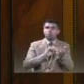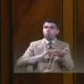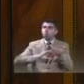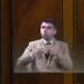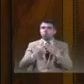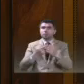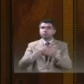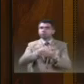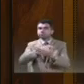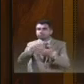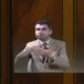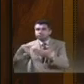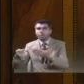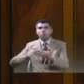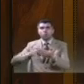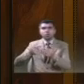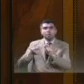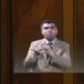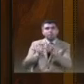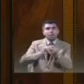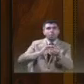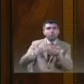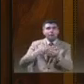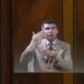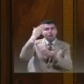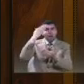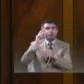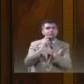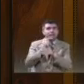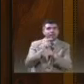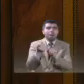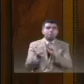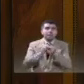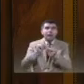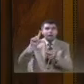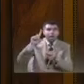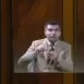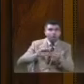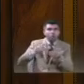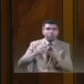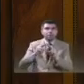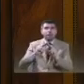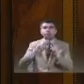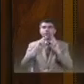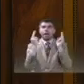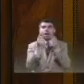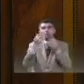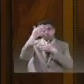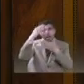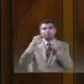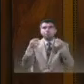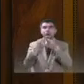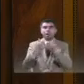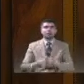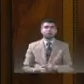مصارف خدمة الدين العمومي وانعكاساته على الاقتصاد الوطني. سيد